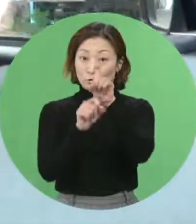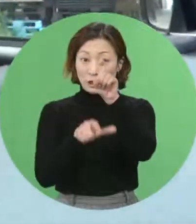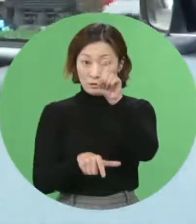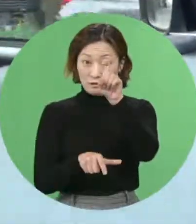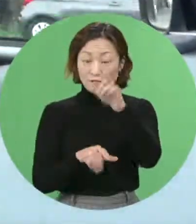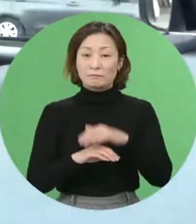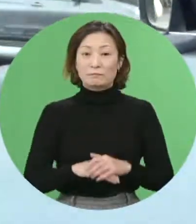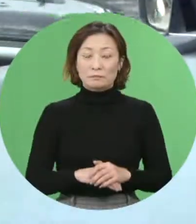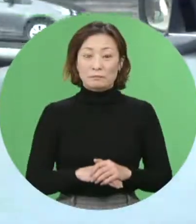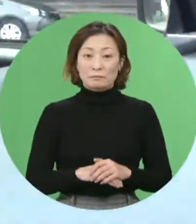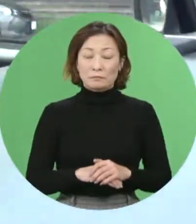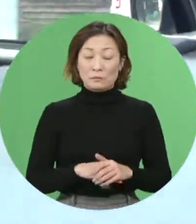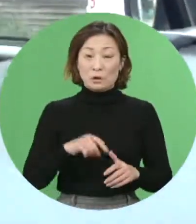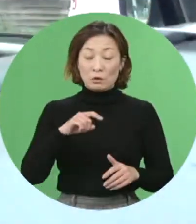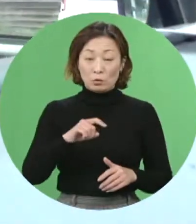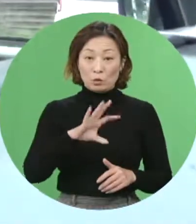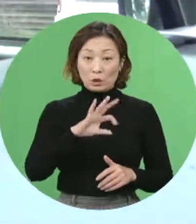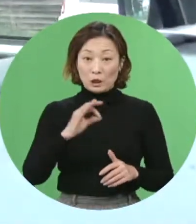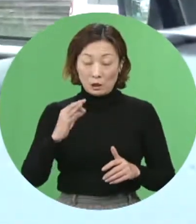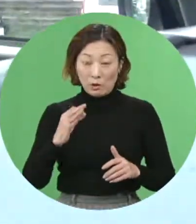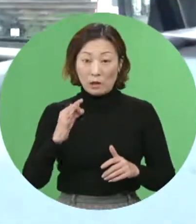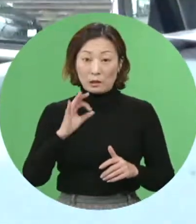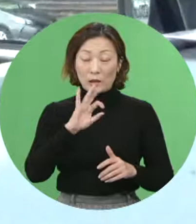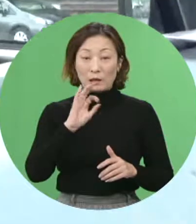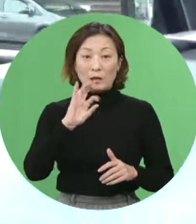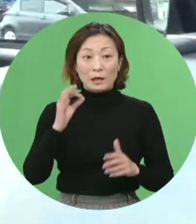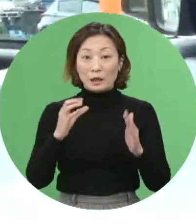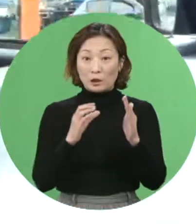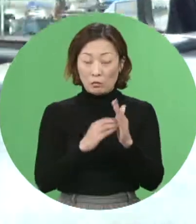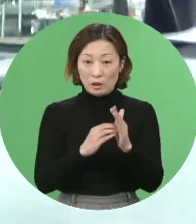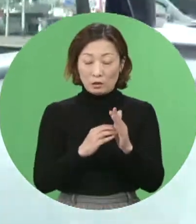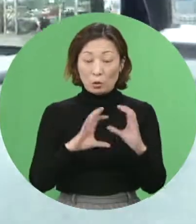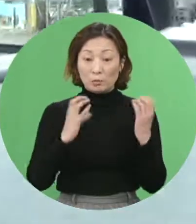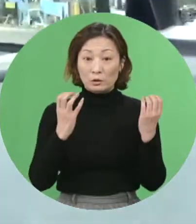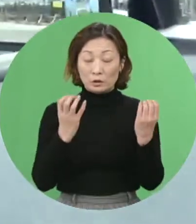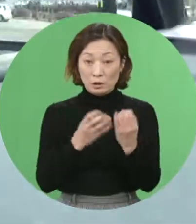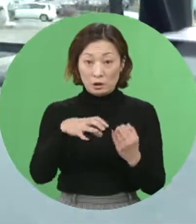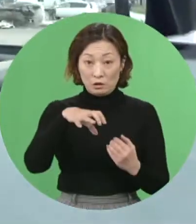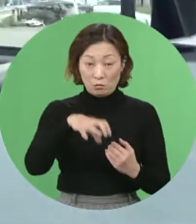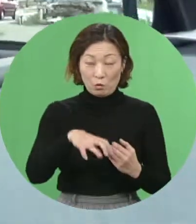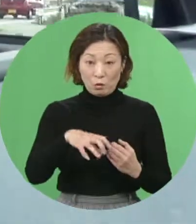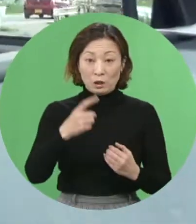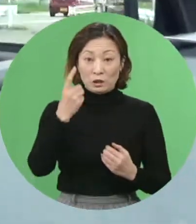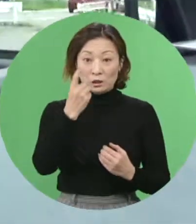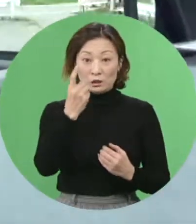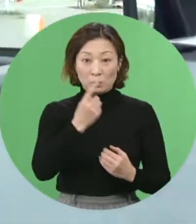10月、金岩のコミュニティにも一人のアーティストがやってきました。